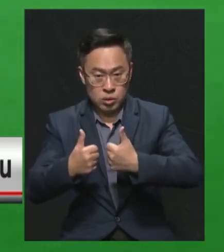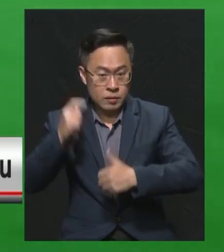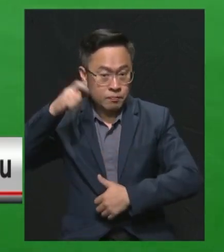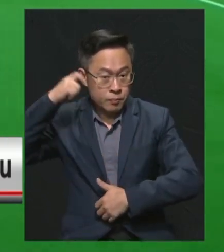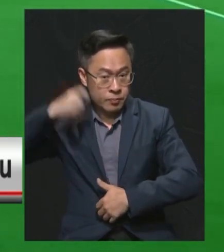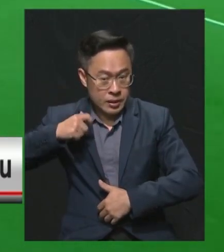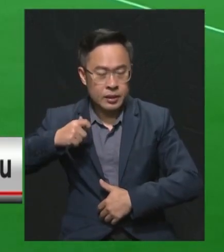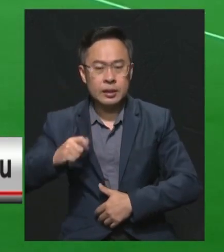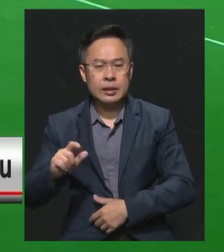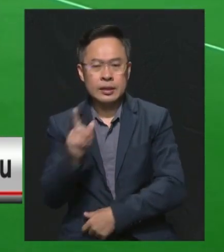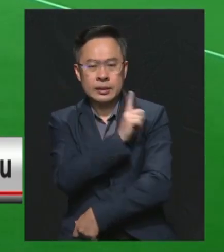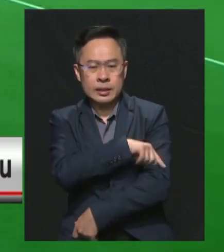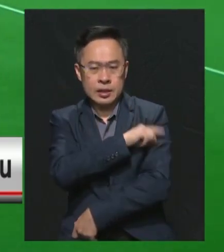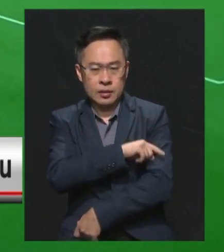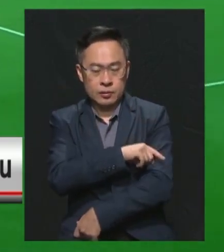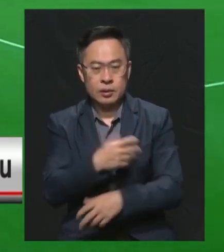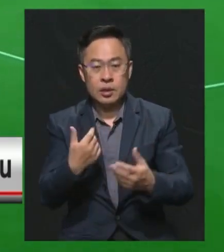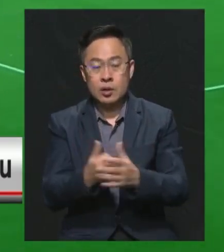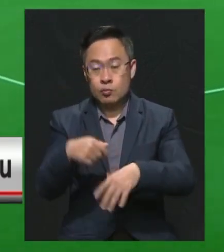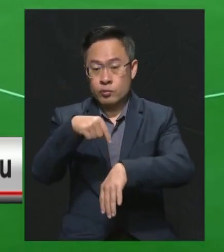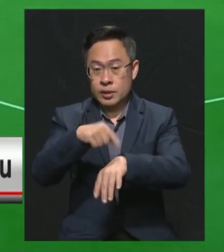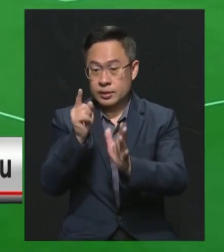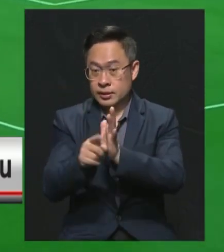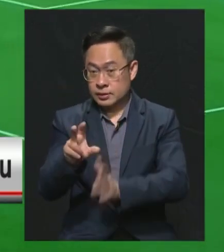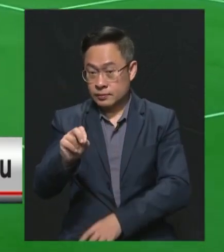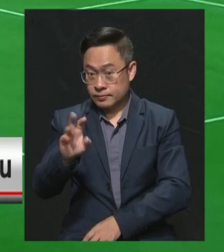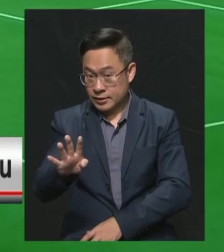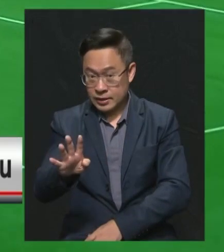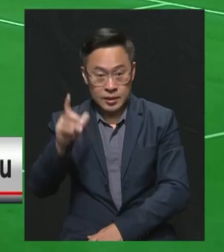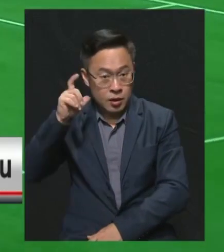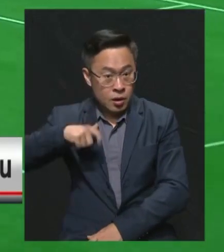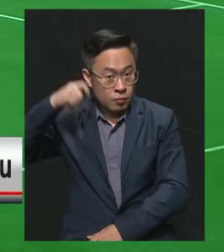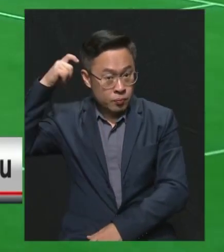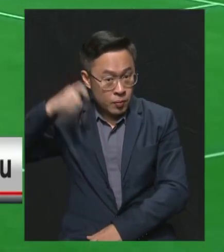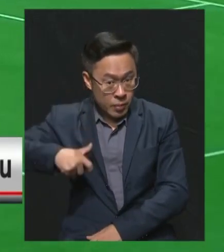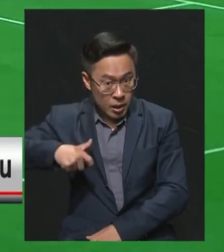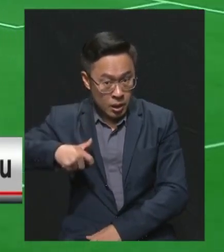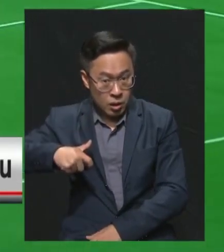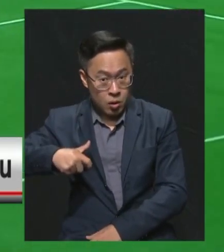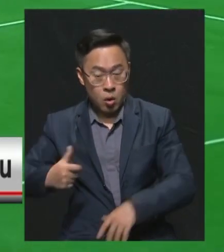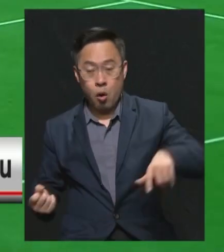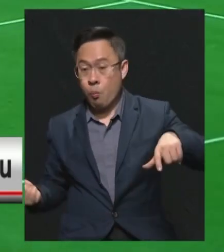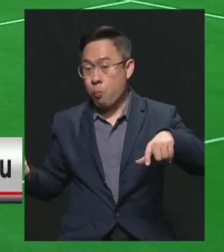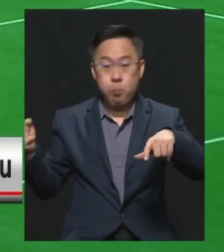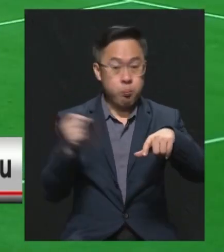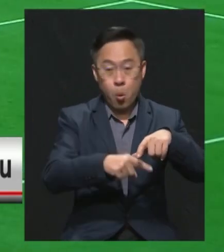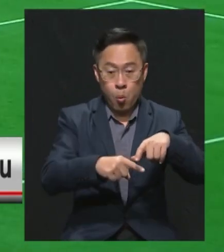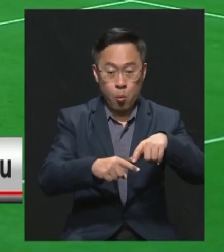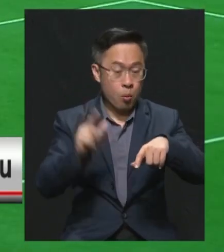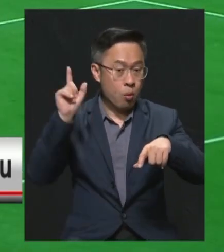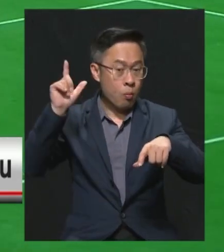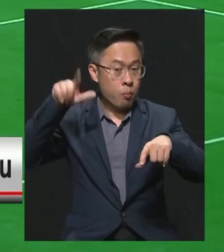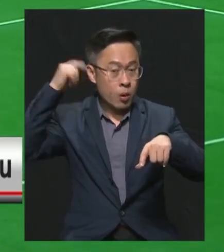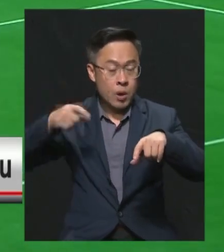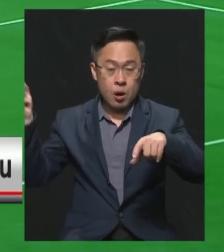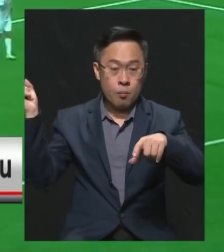ที่34นะคะเป็นเมียนมาค่ะกระชากมาลูกนี้นะคะแล้วก็แตะต่อให้มองลวินค่ะซัดลูกนี้เข้าไปมีเวล